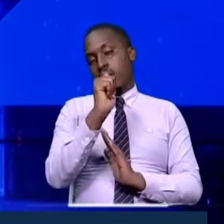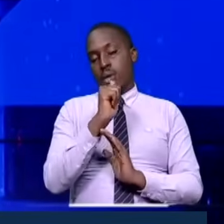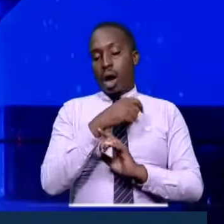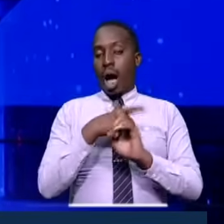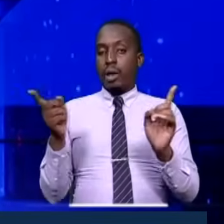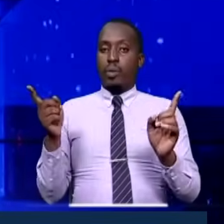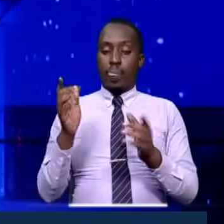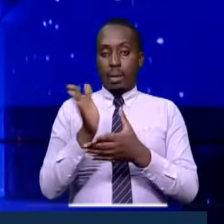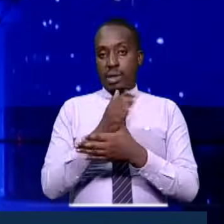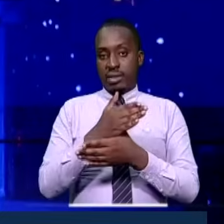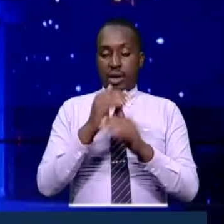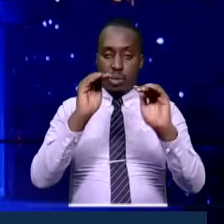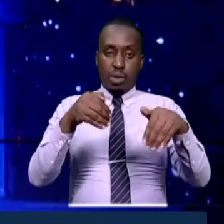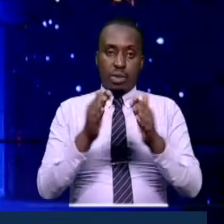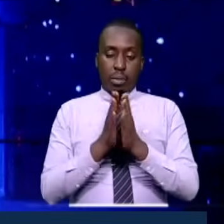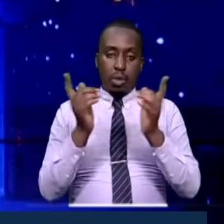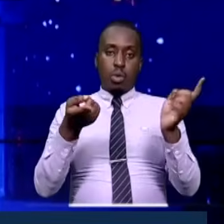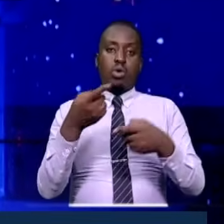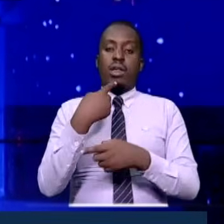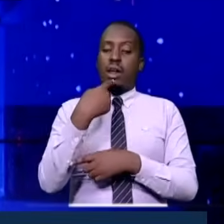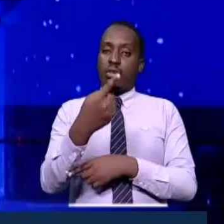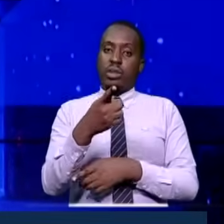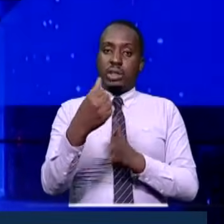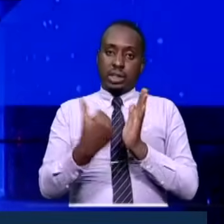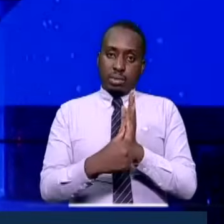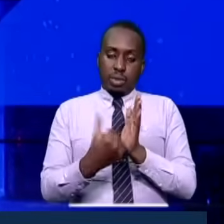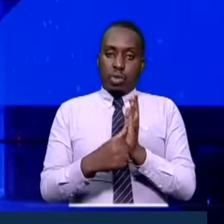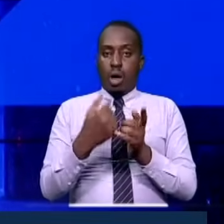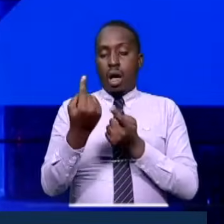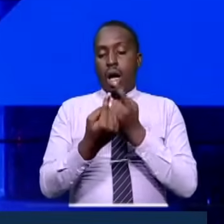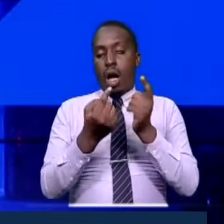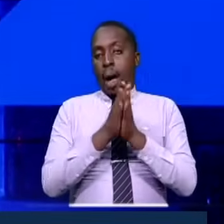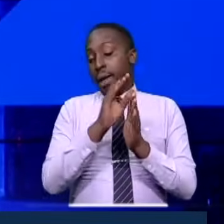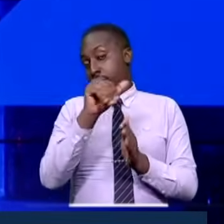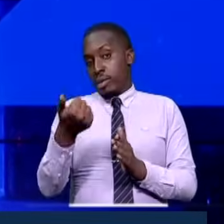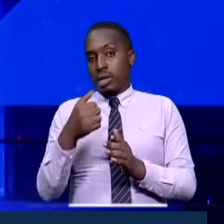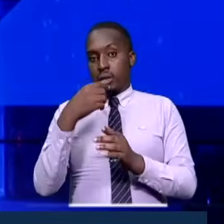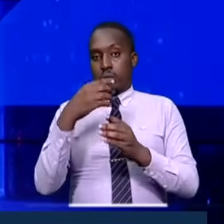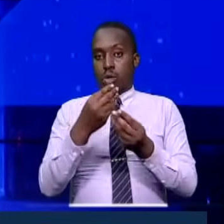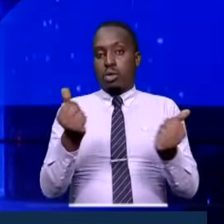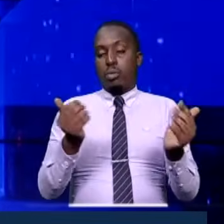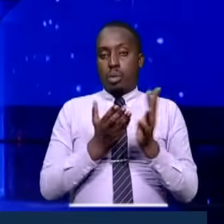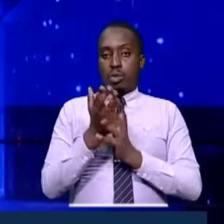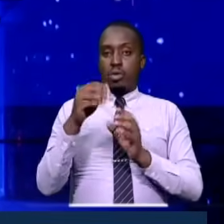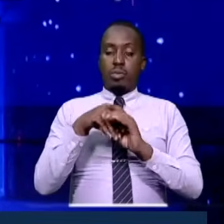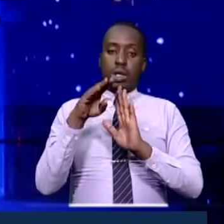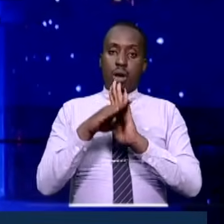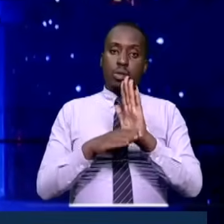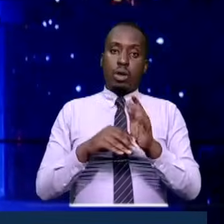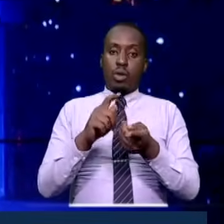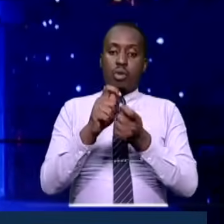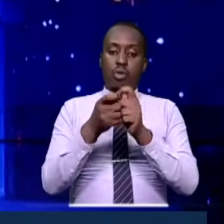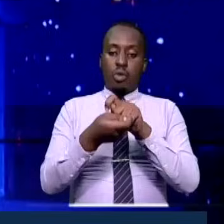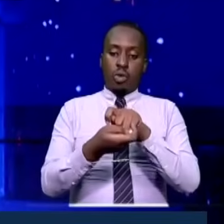gusa Minisiteri y'ubuhinzi n'ubworozi ikabivuga ko iki kibazo hamwe n'ibindi birimo kugenda bikemurwa binyuze muri gahunda yo